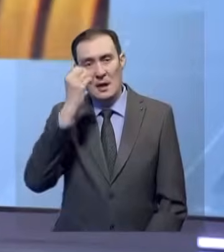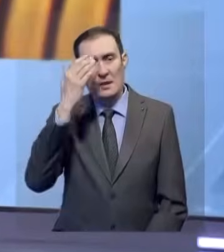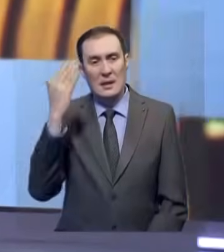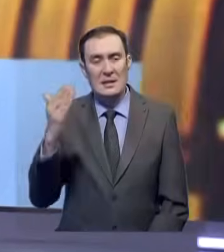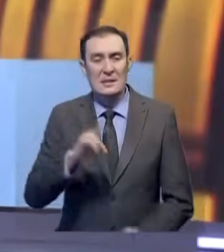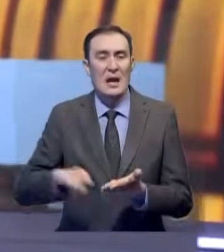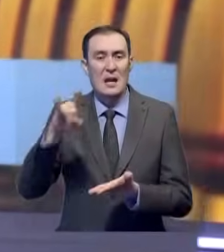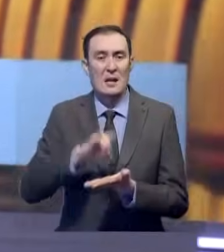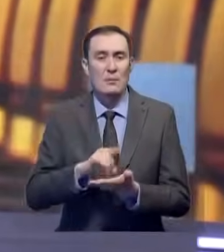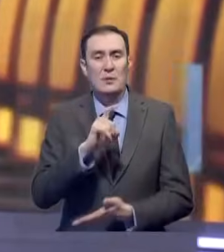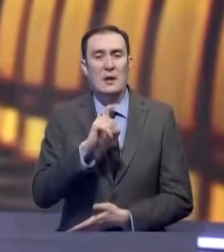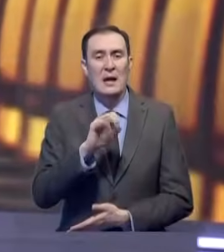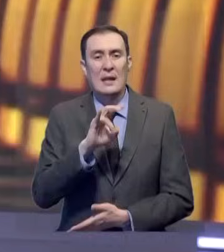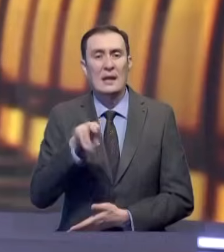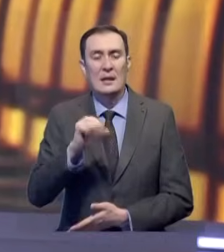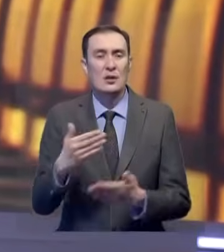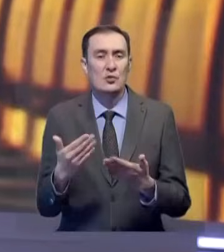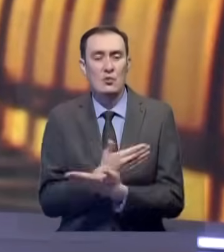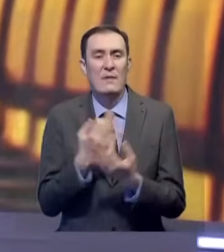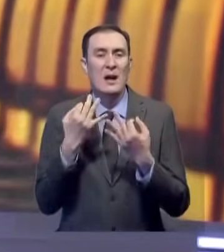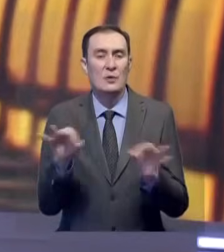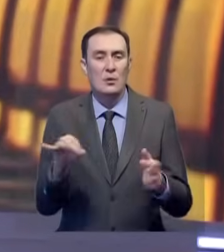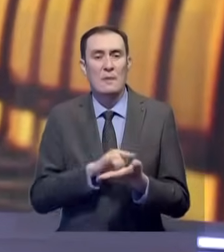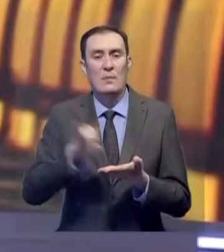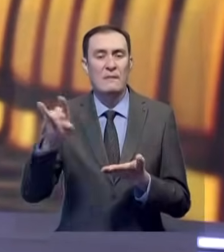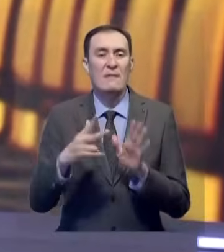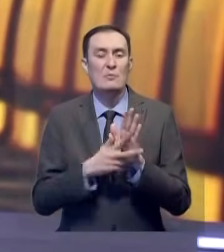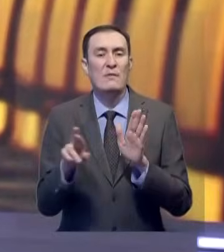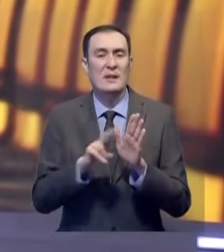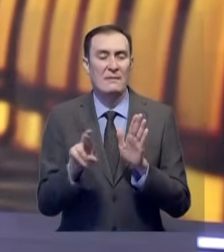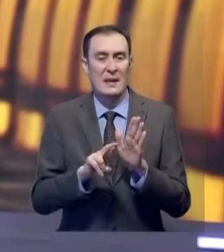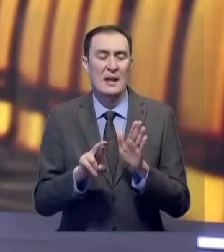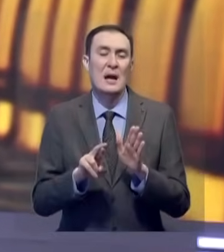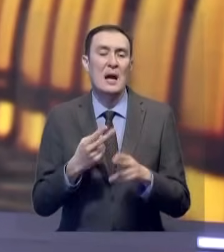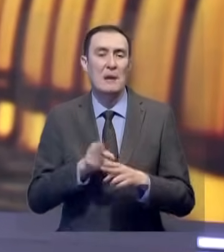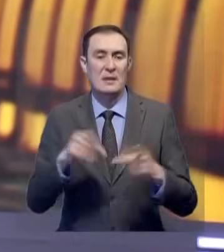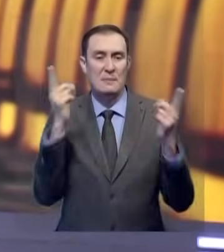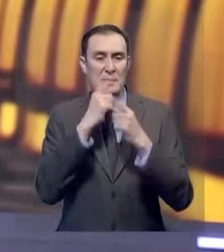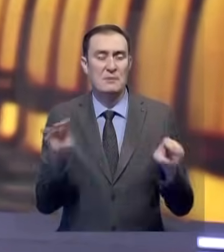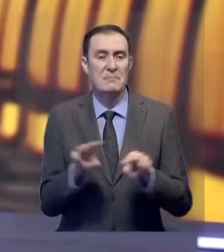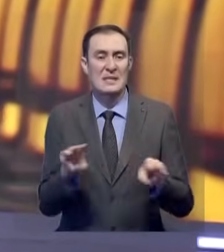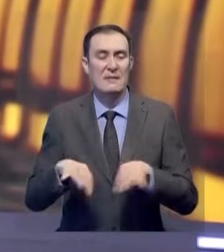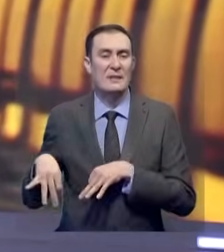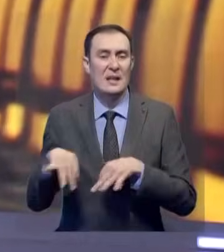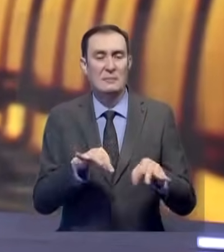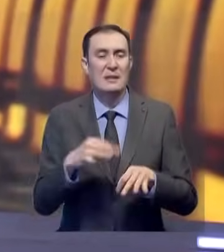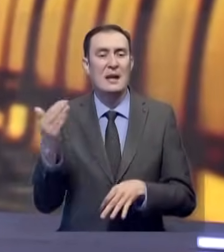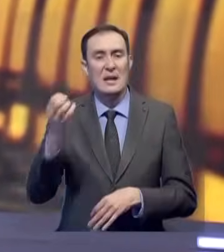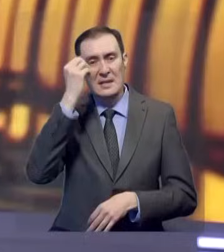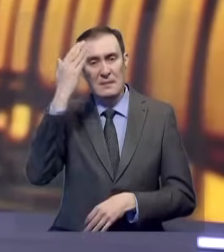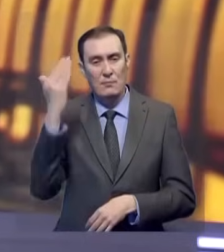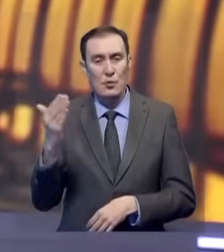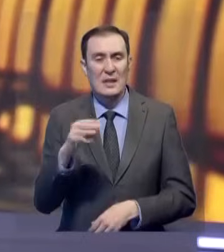аэропорт Ханеда снова откроет свои взлетно-посадочные полосы 8 января этого года. Об этом сообщил министр транспорта